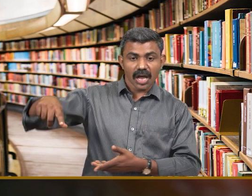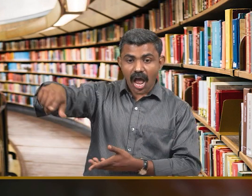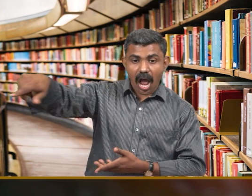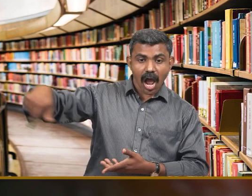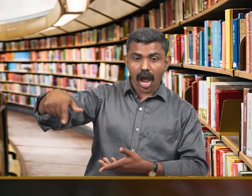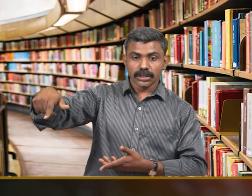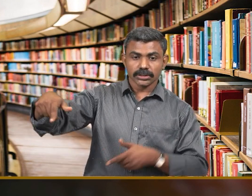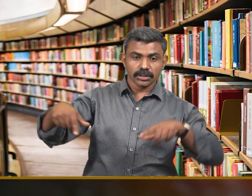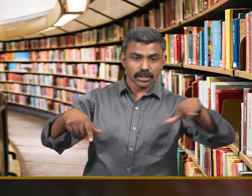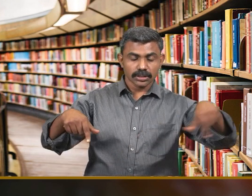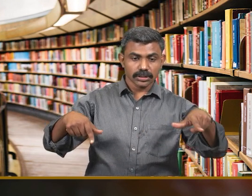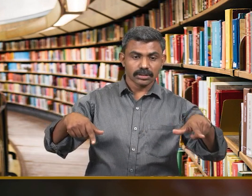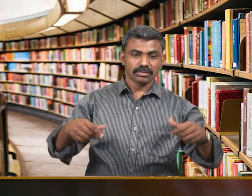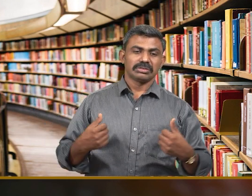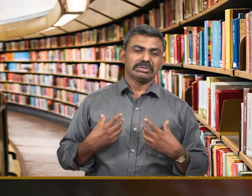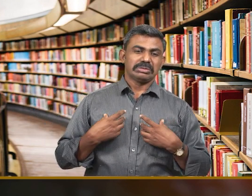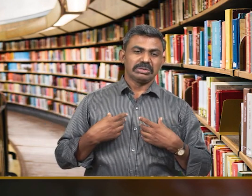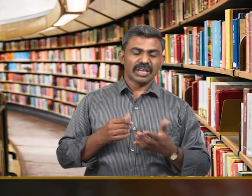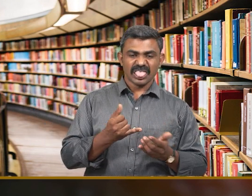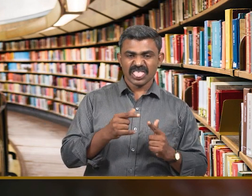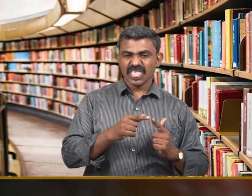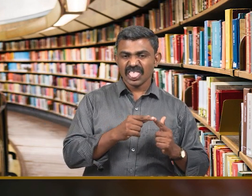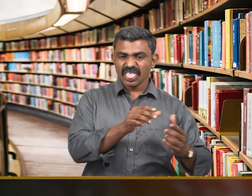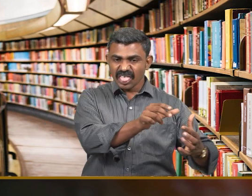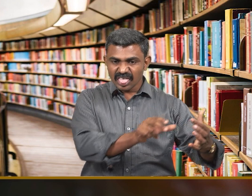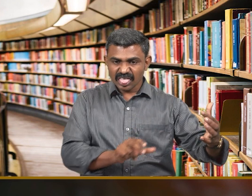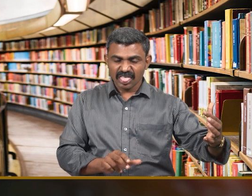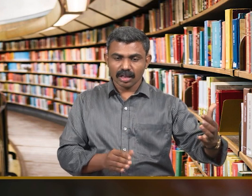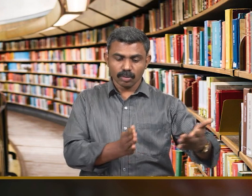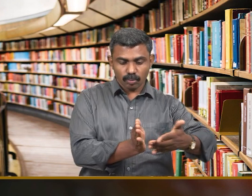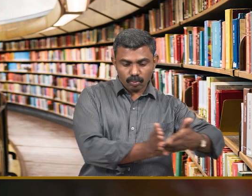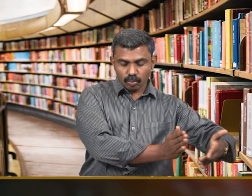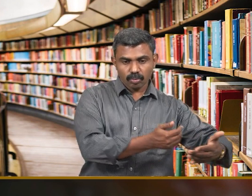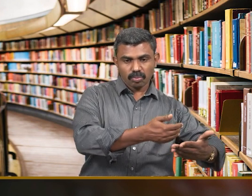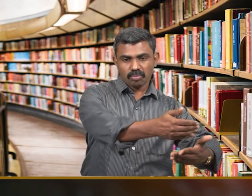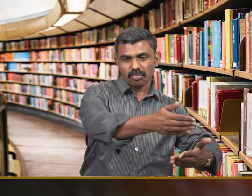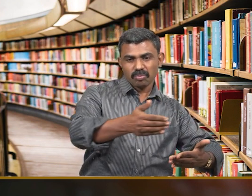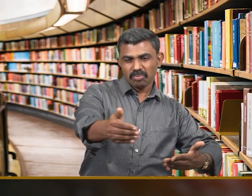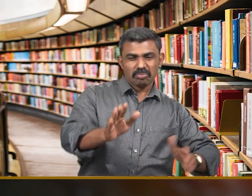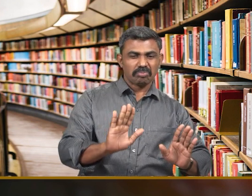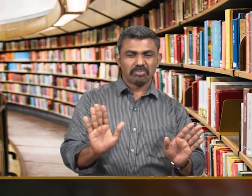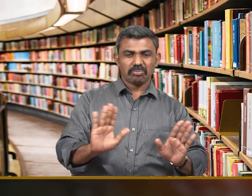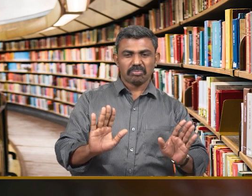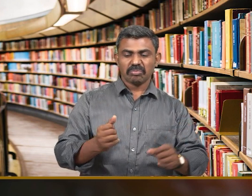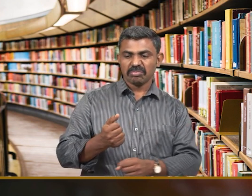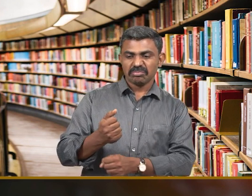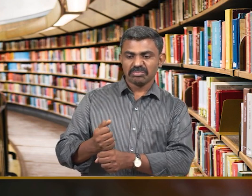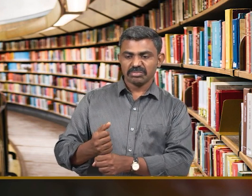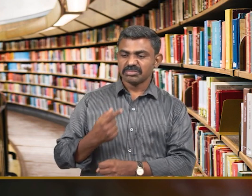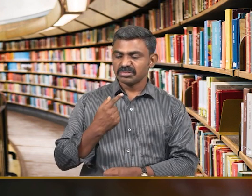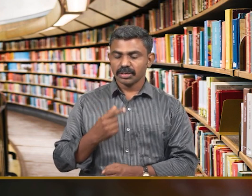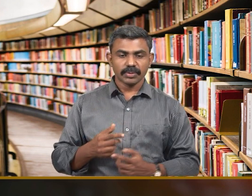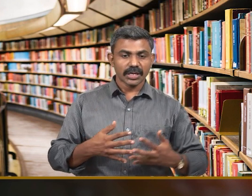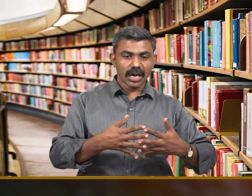நேச நாடுகள் அவங்கள கொஞ்சம் இத்தாலியை வந்து கொஞ்சம் ஓரங்கட்ட பார்த்தாங்க. இதனால் அவங்க என்ன பண்ணாங்க, இத்தாலி ரொம்ப அதிருப்தியில் தான் இருந்துச்சு யார் மேலே, அதாவது நேச நாடுகள்